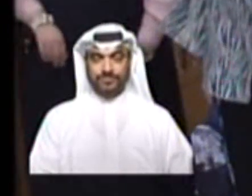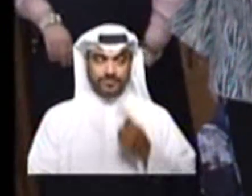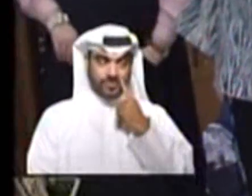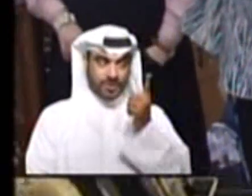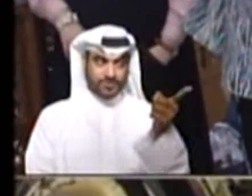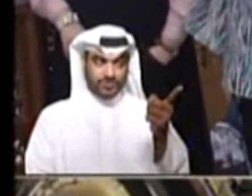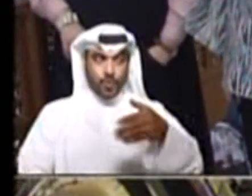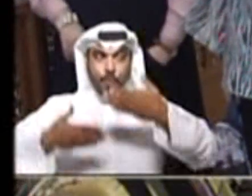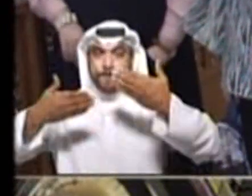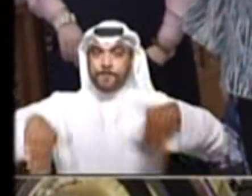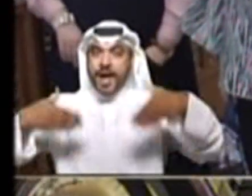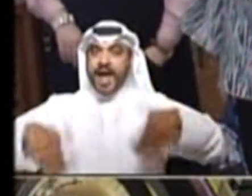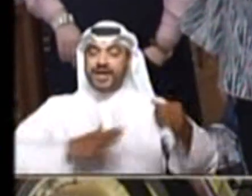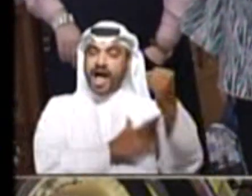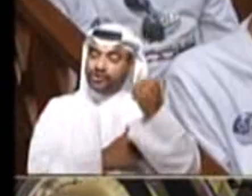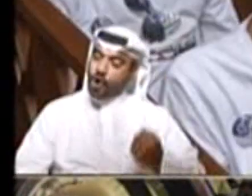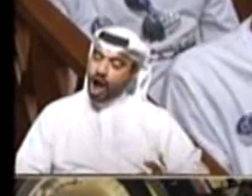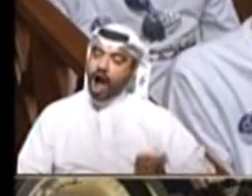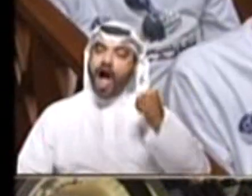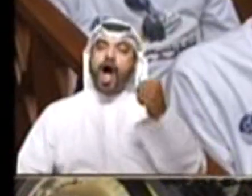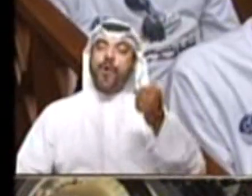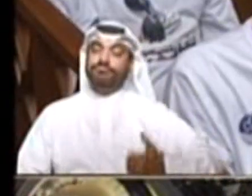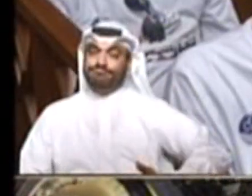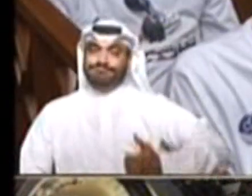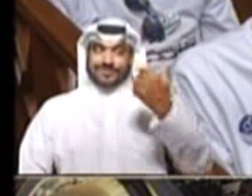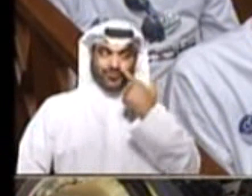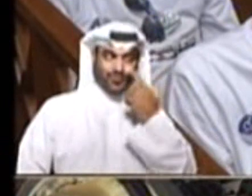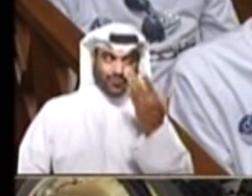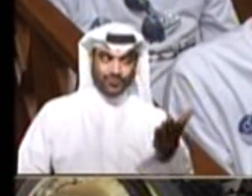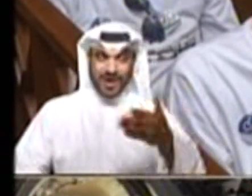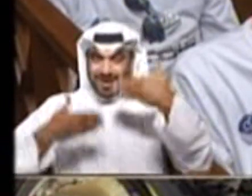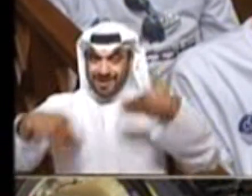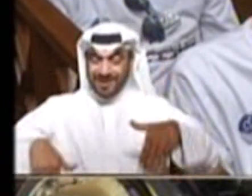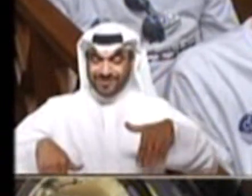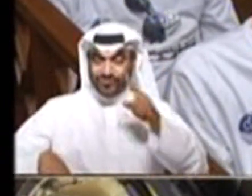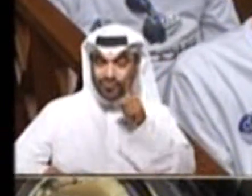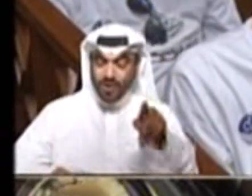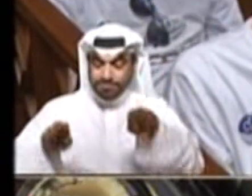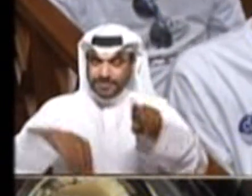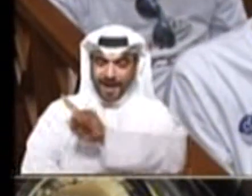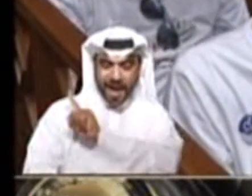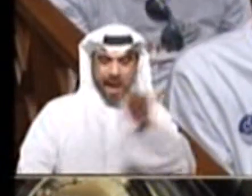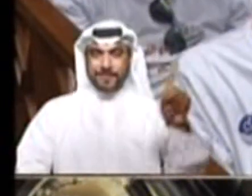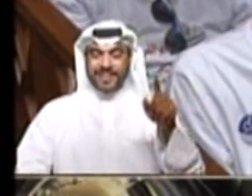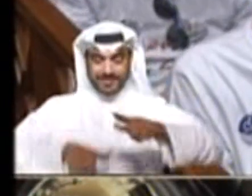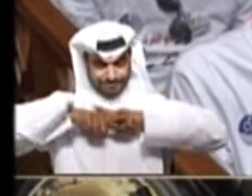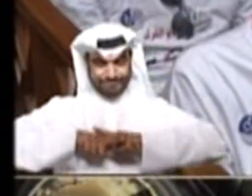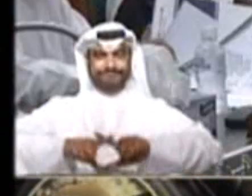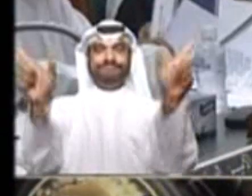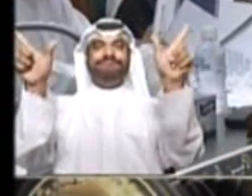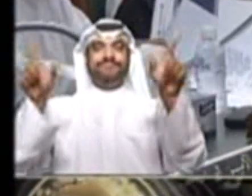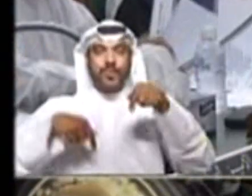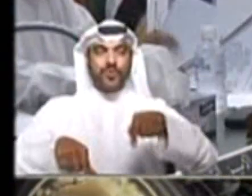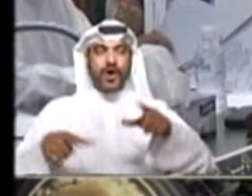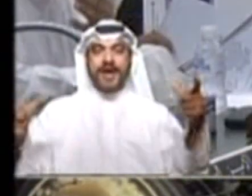هم ذوي الهمم العالية فلا إعاقة مع الإرادة، رسالة وجهها أعضاء المجلس البلدي وبقيادة